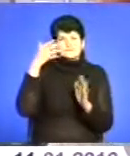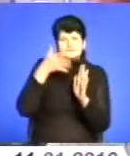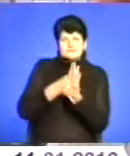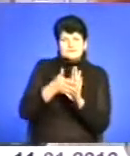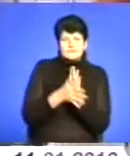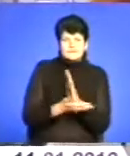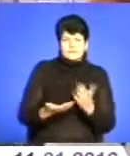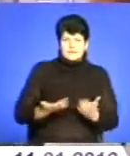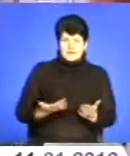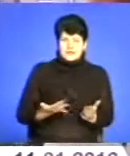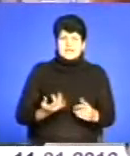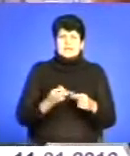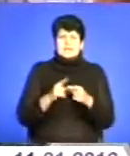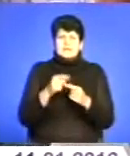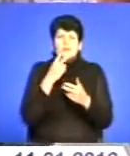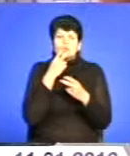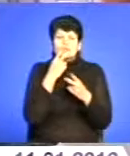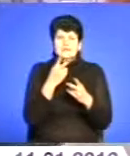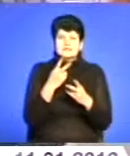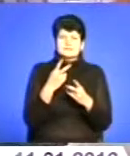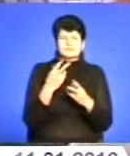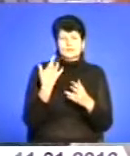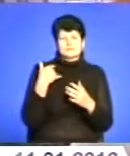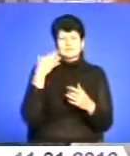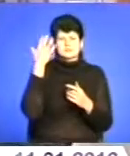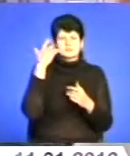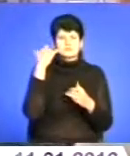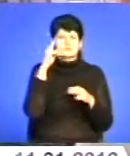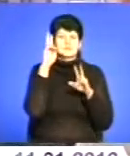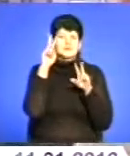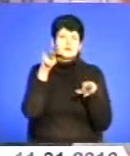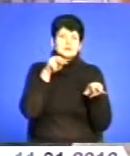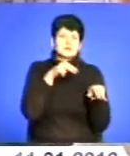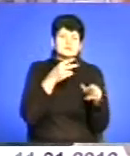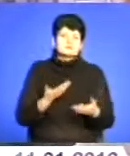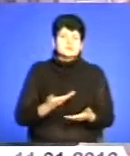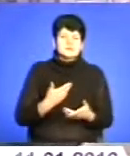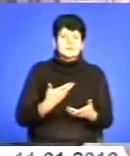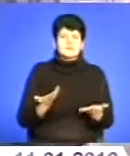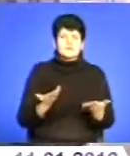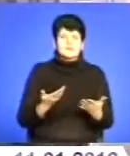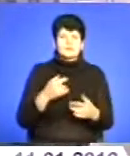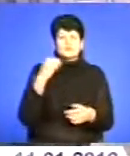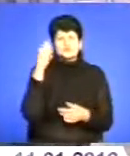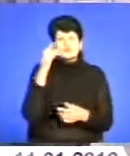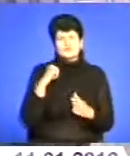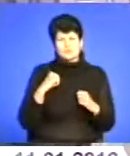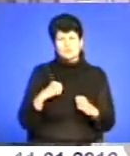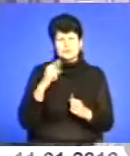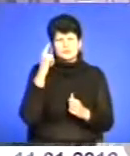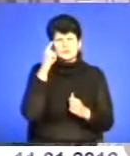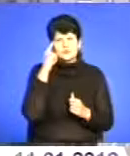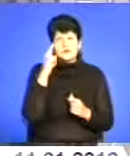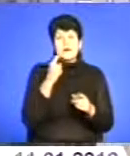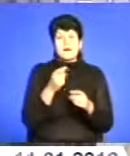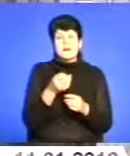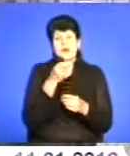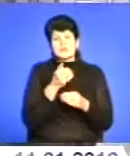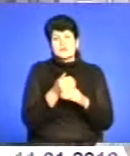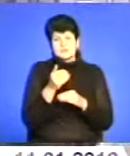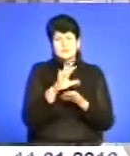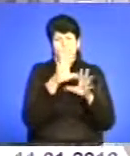життя – це значить подивитися, так знаєте, на життя зверху, по-філософськи спокійно, з таким роздумом, що все це рано чи пізно мине,